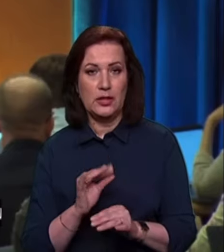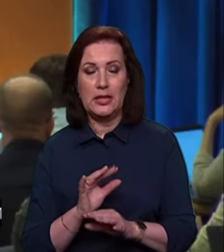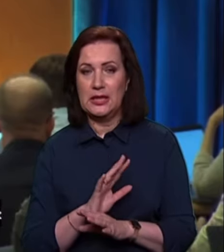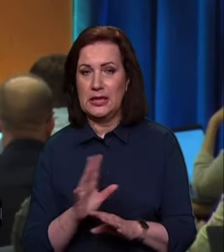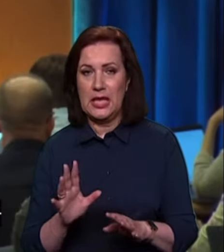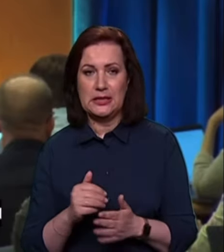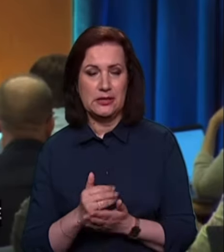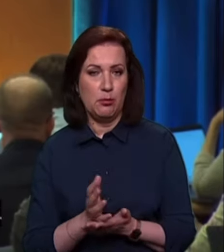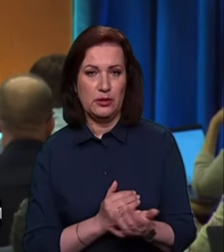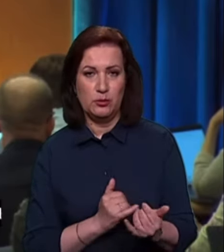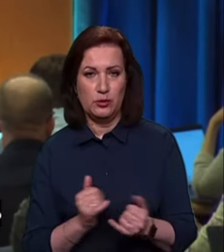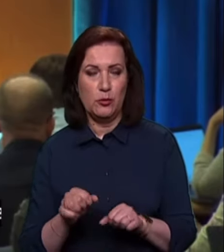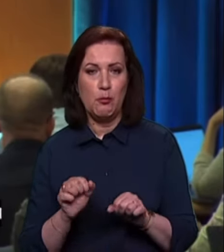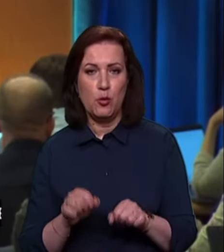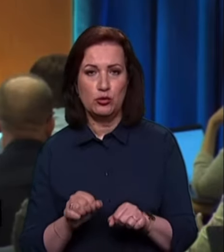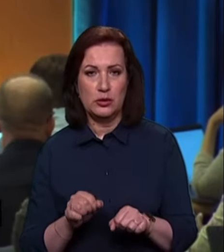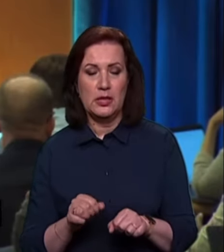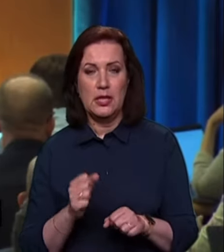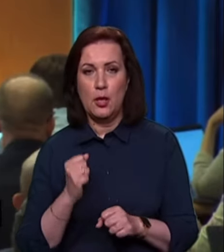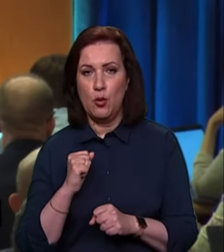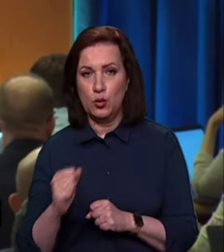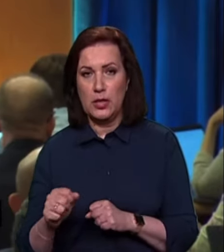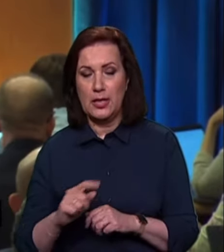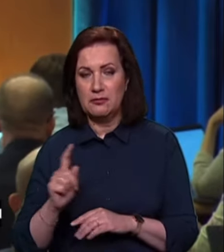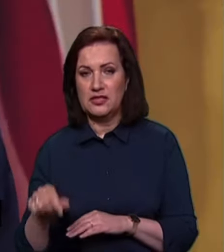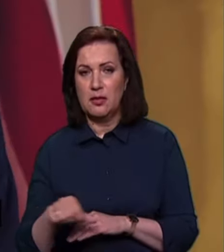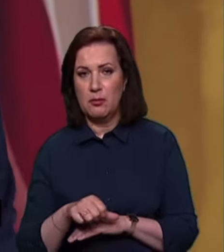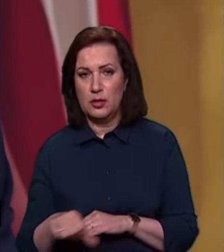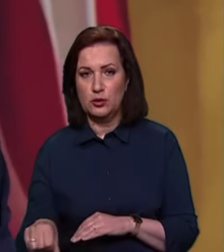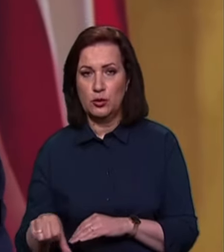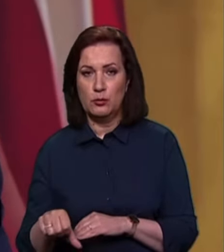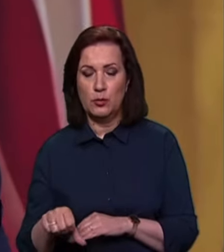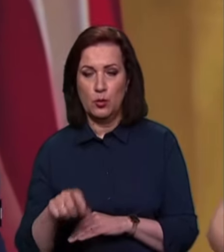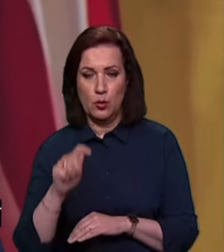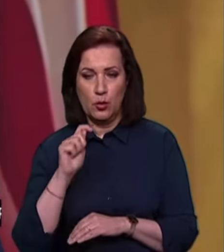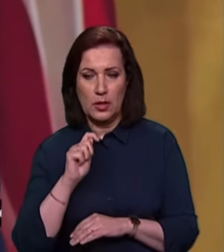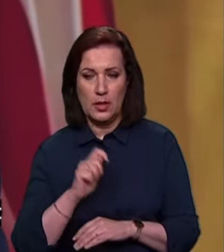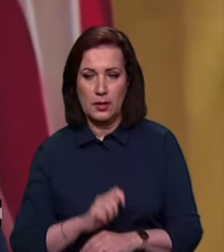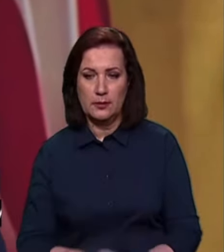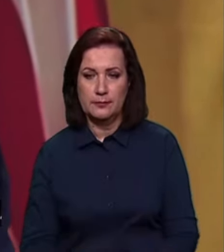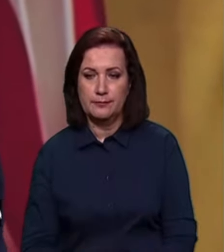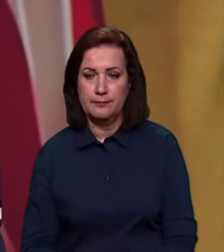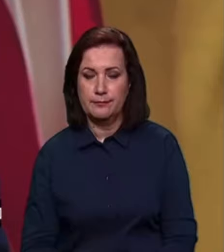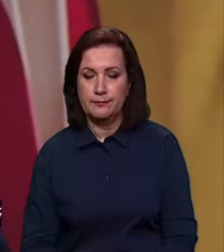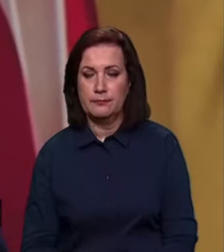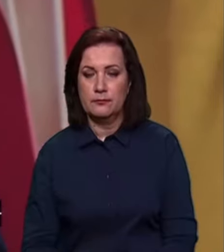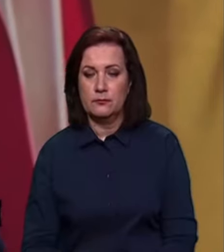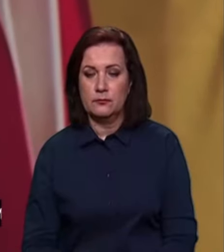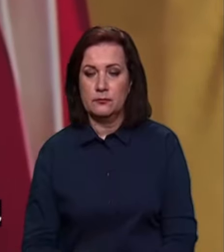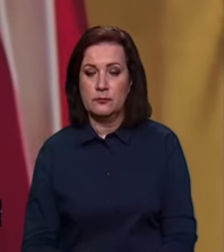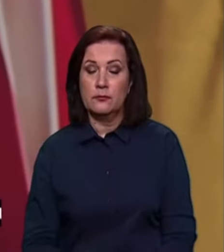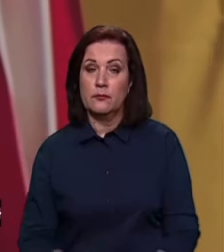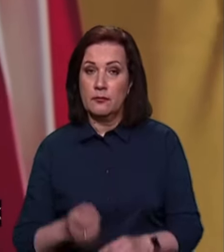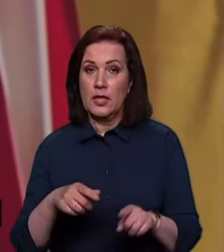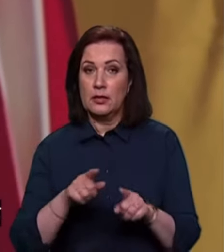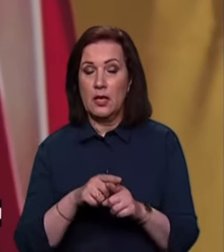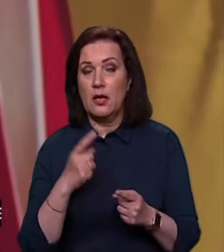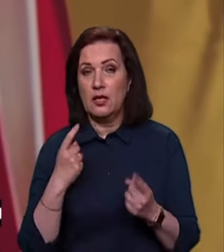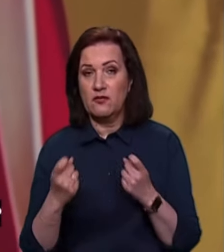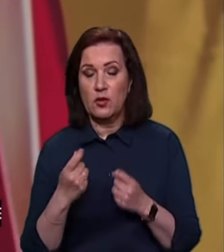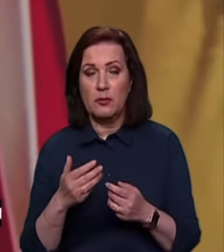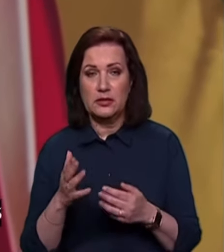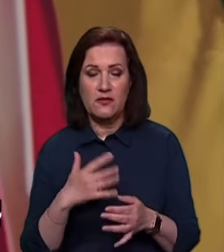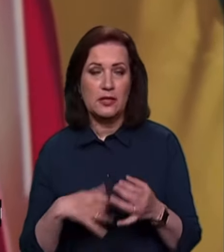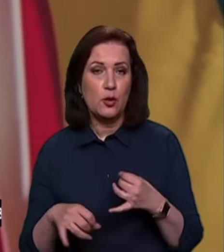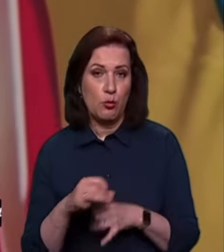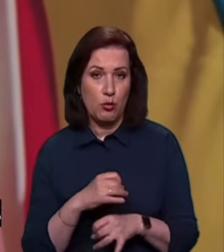не забезпечуємо можливості для ударів за межами кордонів України». От ось така інформація. Давайте